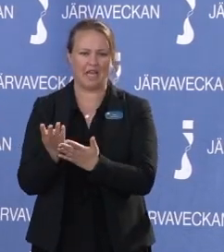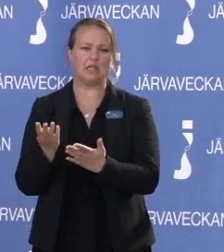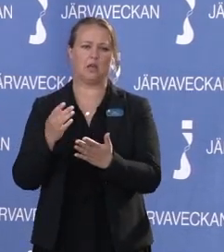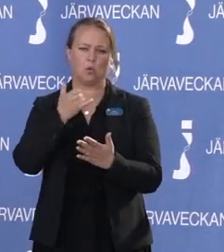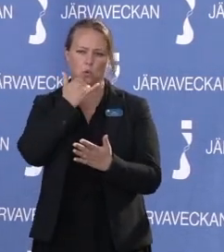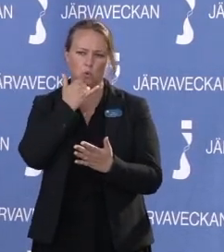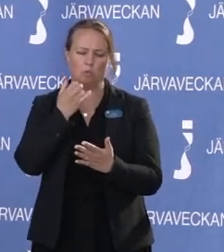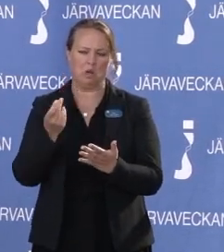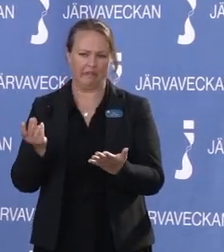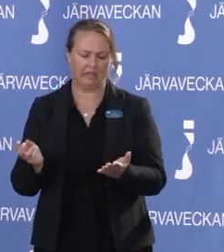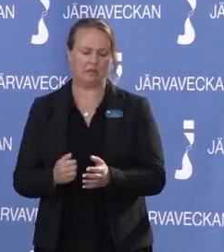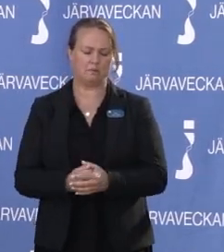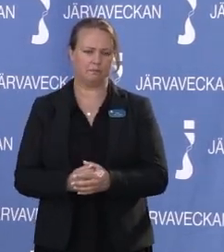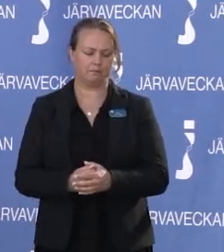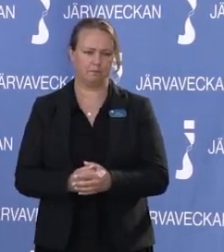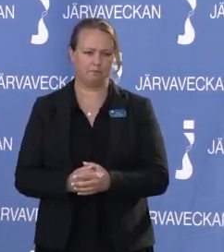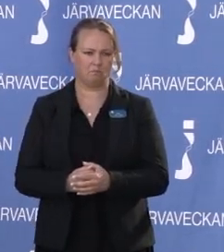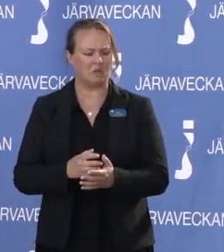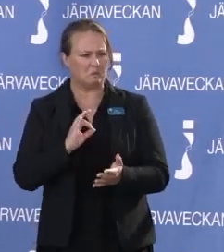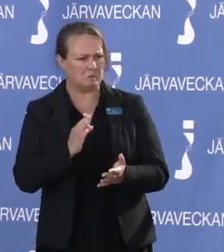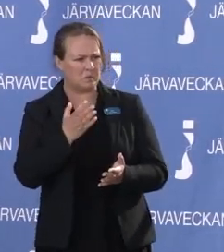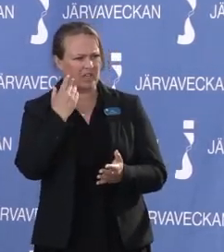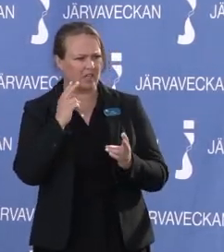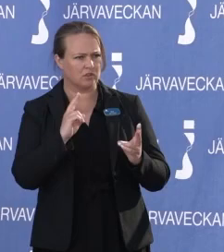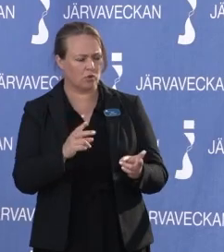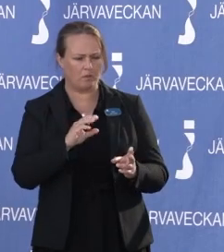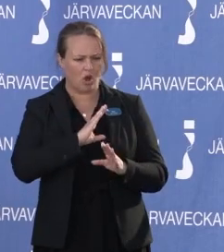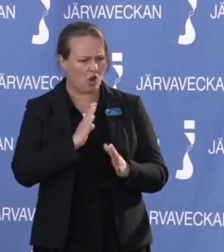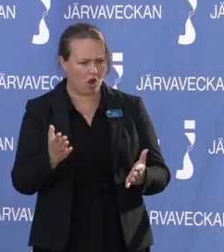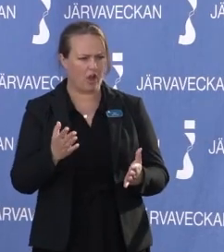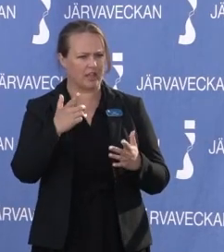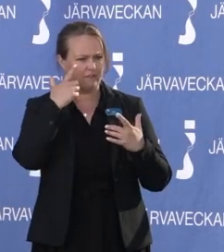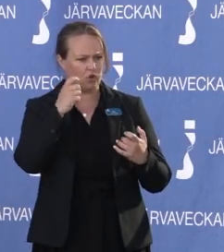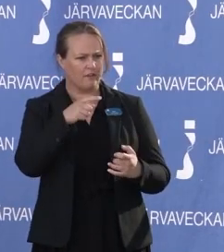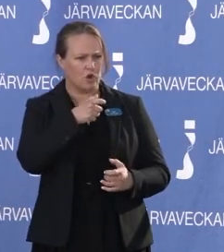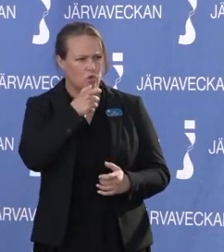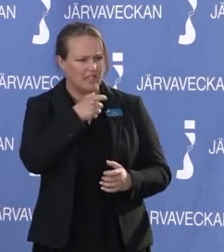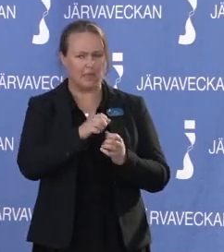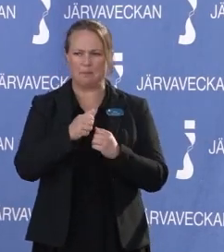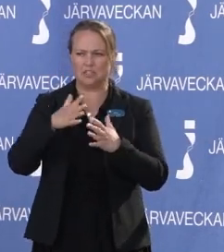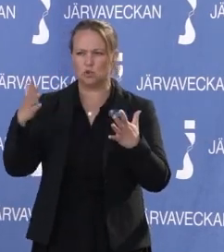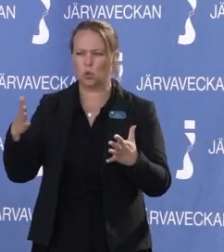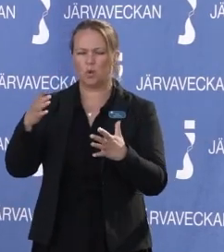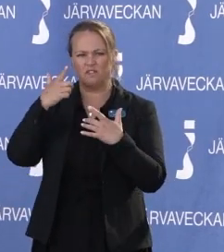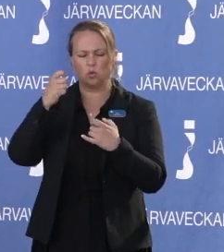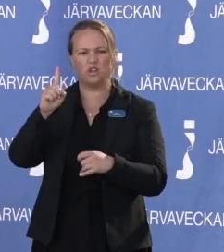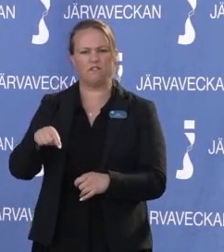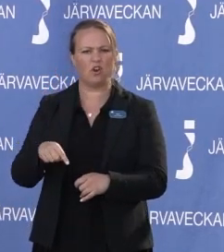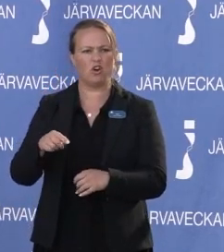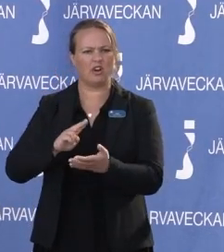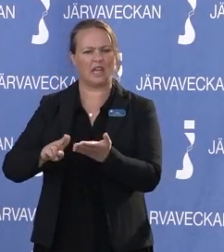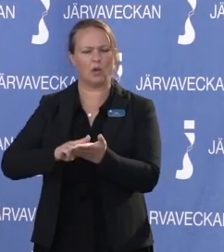Men hur kan det vara så att man inte har förtroende med för journalisterna men stort förtroende för redaktionerna?